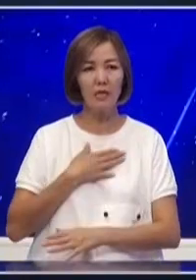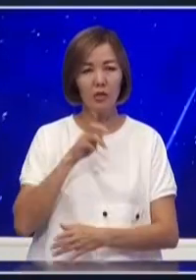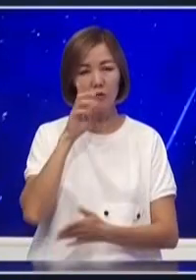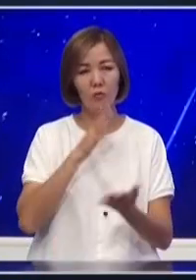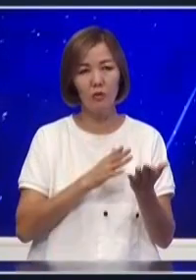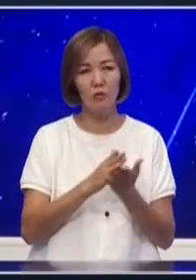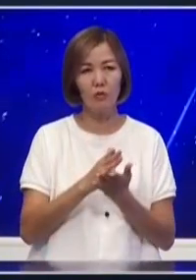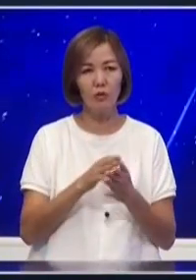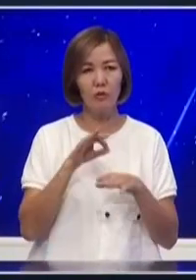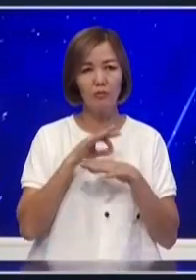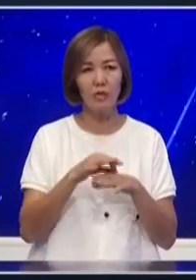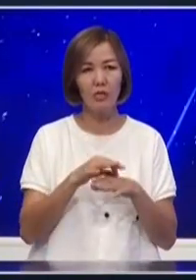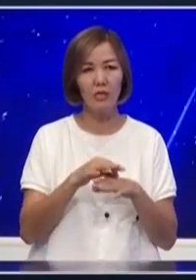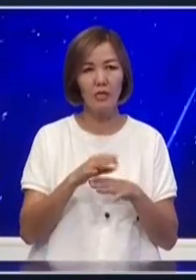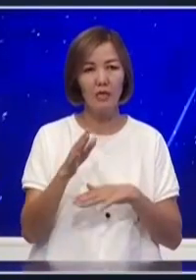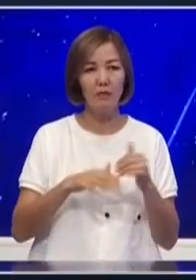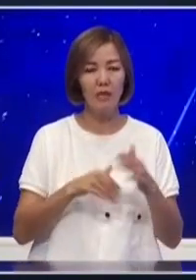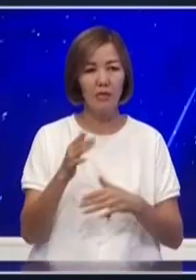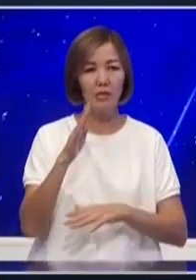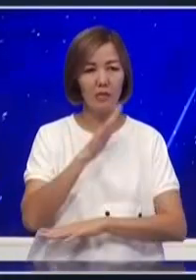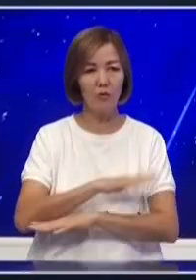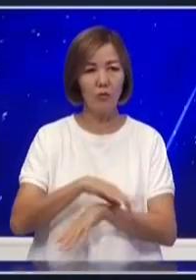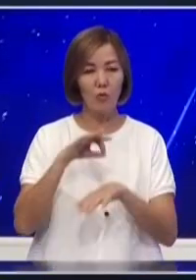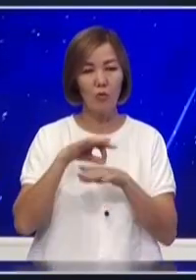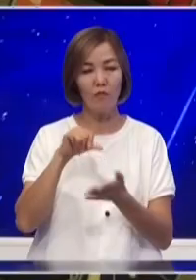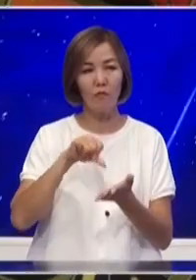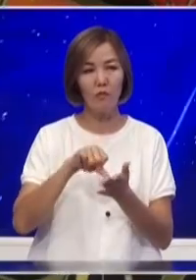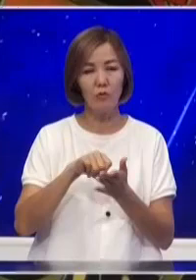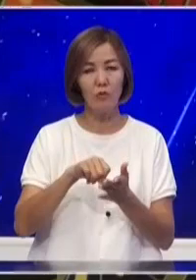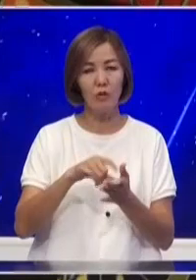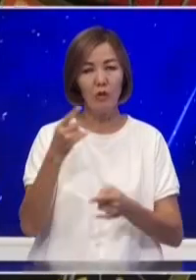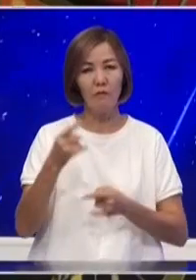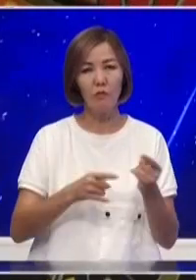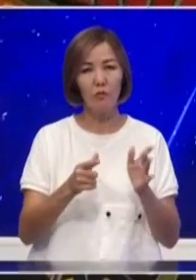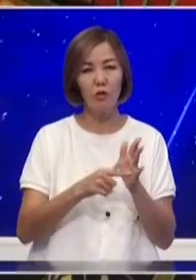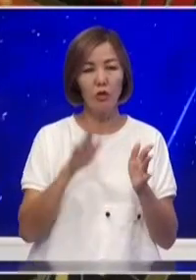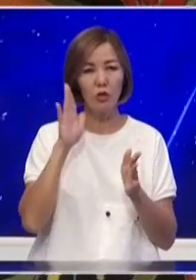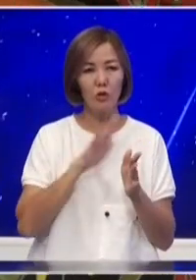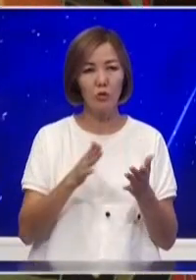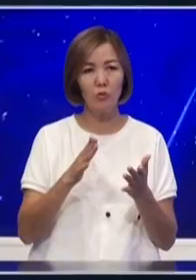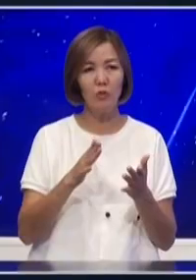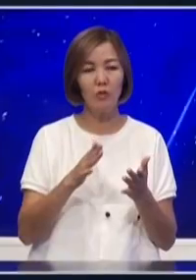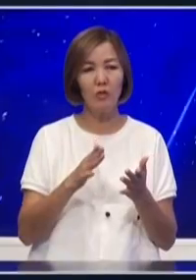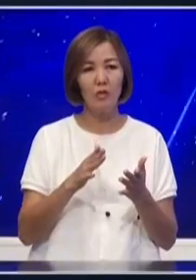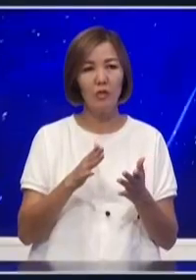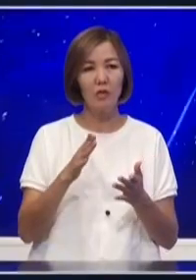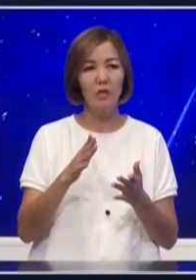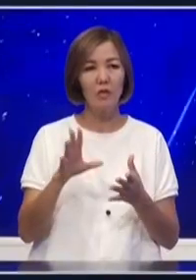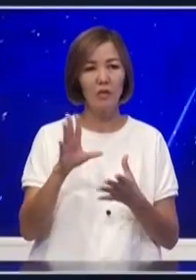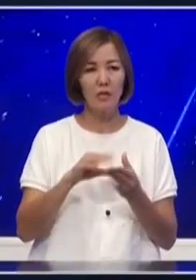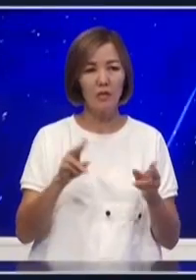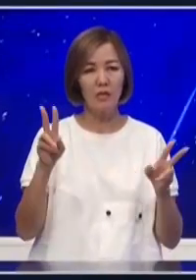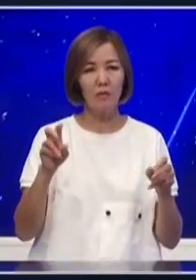госслужащие прошли практическое занятие в студии ЖТСУ. У нас ежегодно мы проводим семинары на